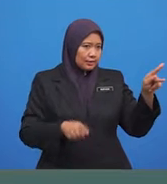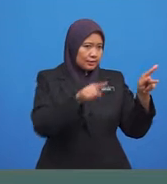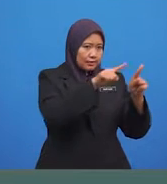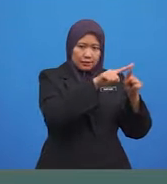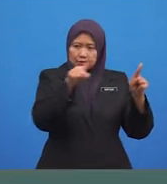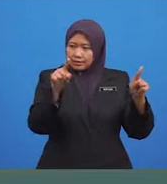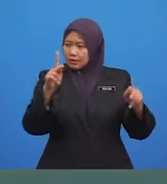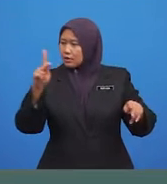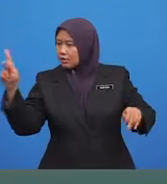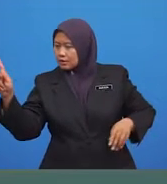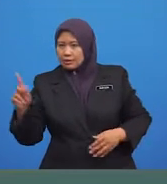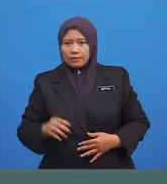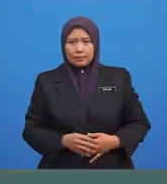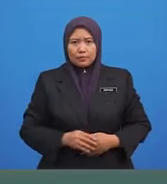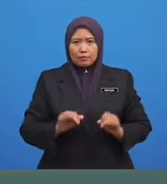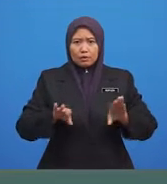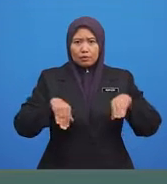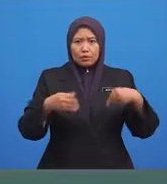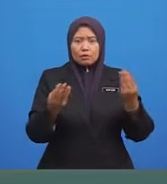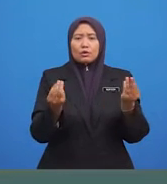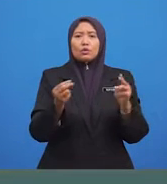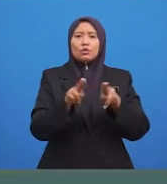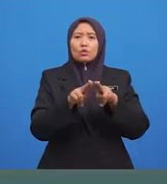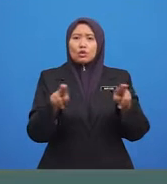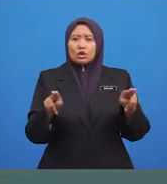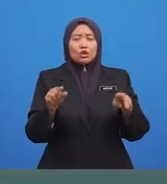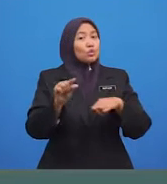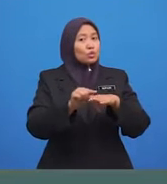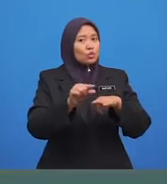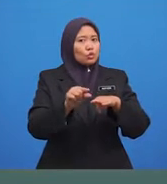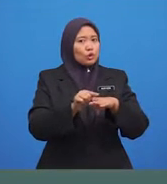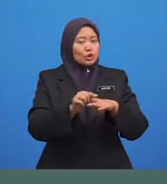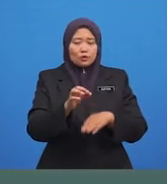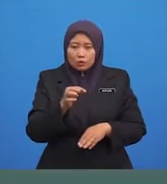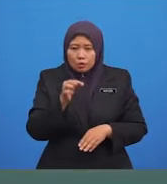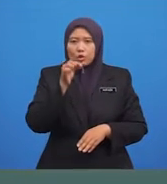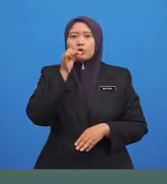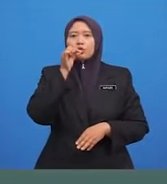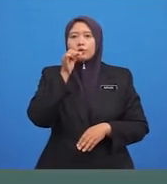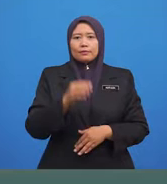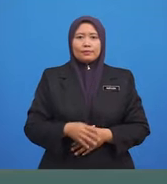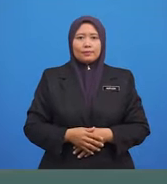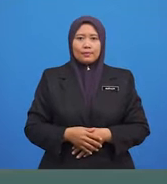Bagaimana murid-murid hendak mengukur panjang buku ini? Menggunakan penyedut minuman.